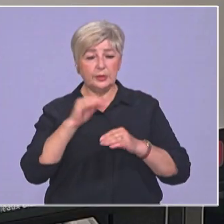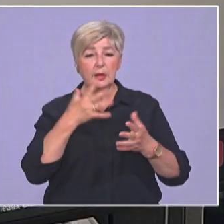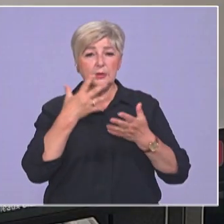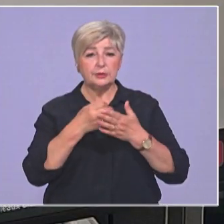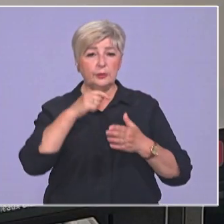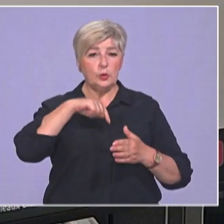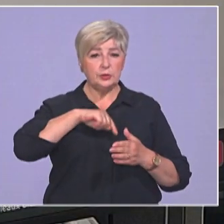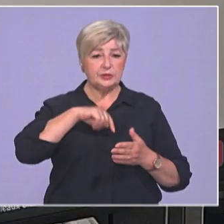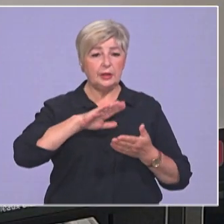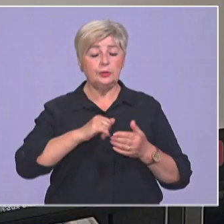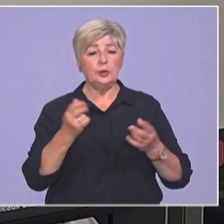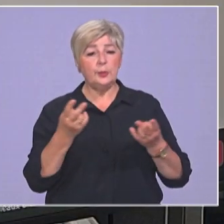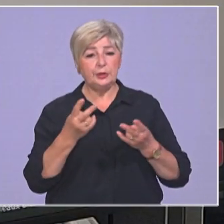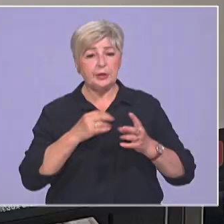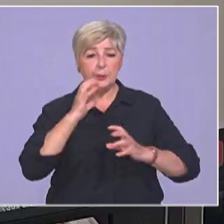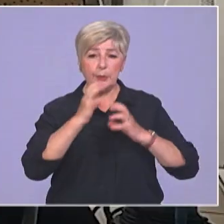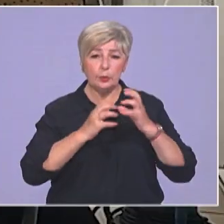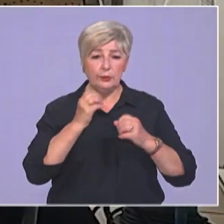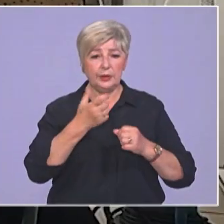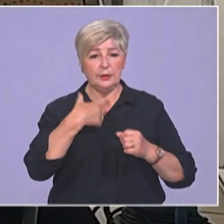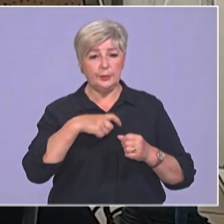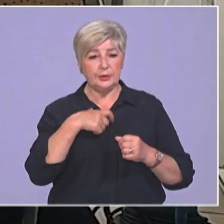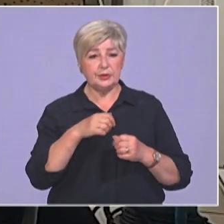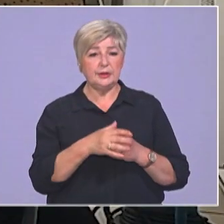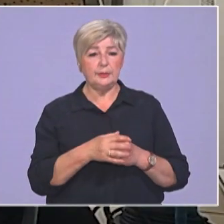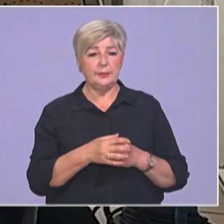та потреб піклування про себе через хібуки.